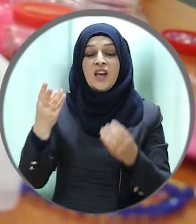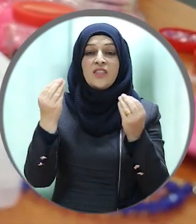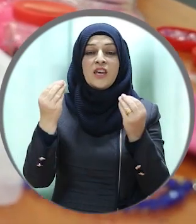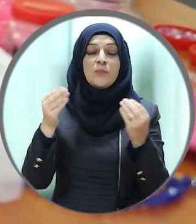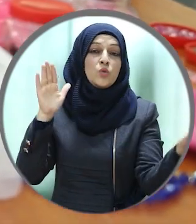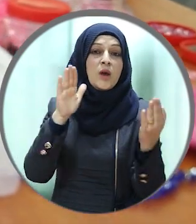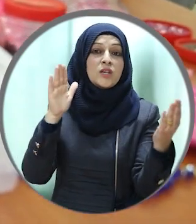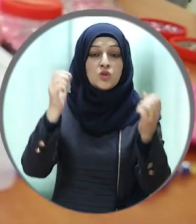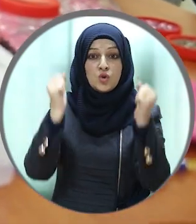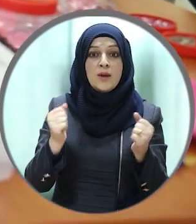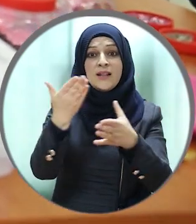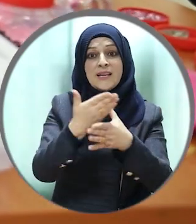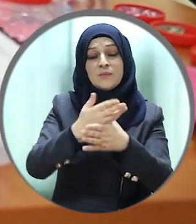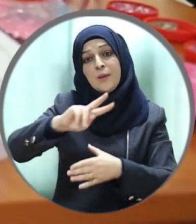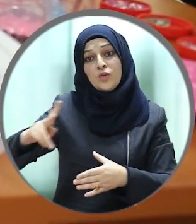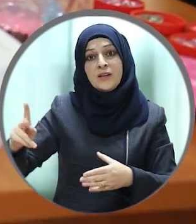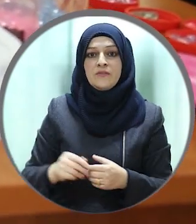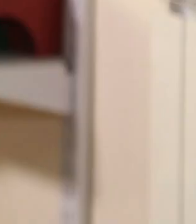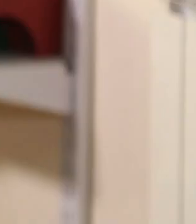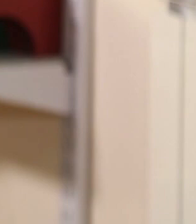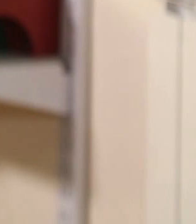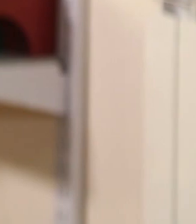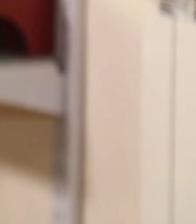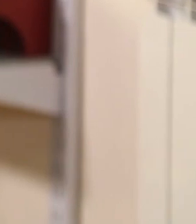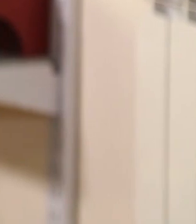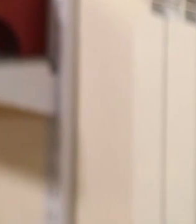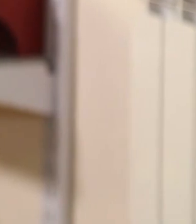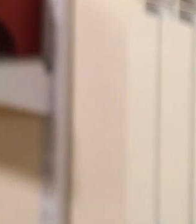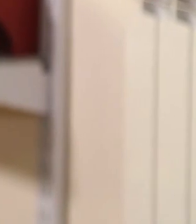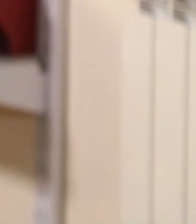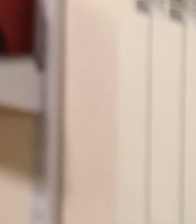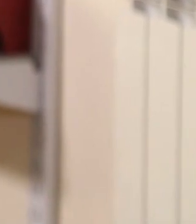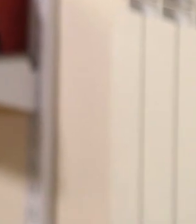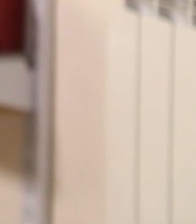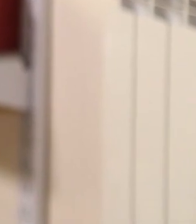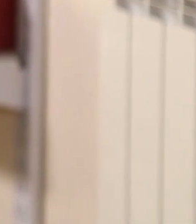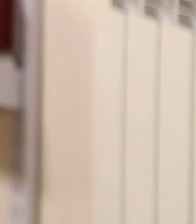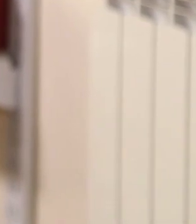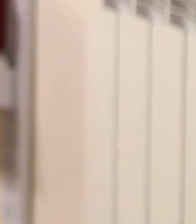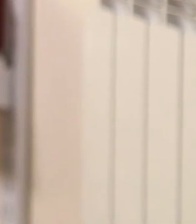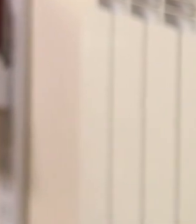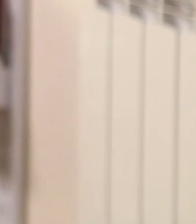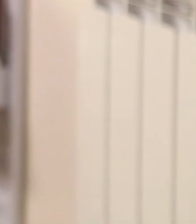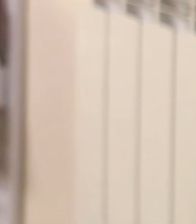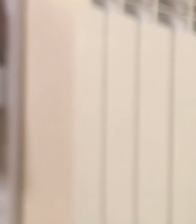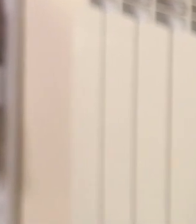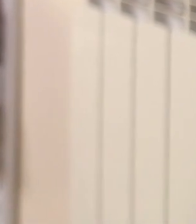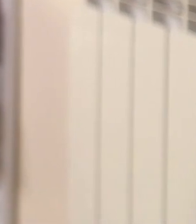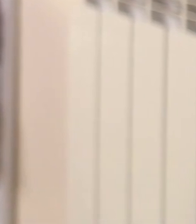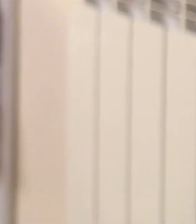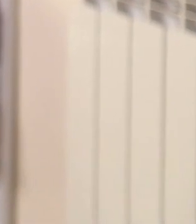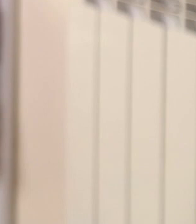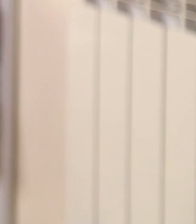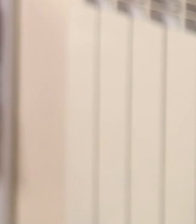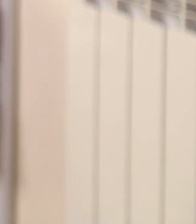كثير عندها صعوبات لأسباب مختلفة. المرض كان سبب في حوالي